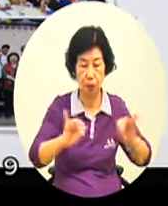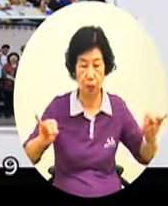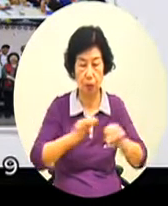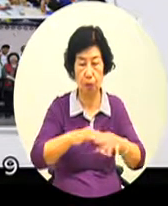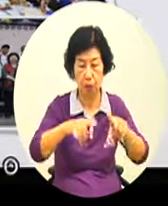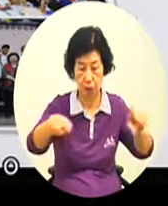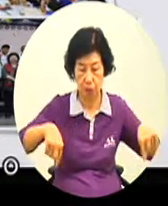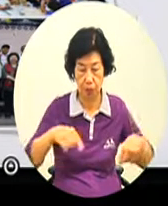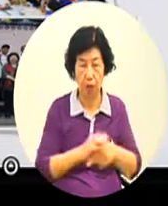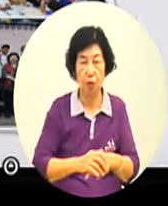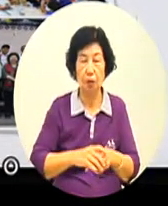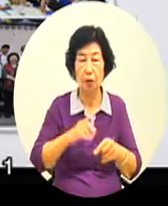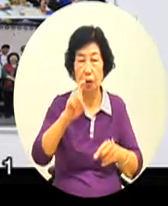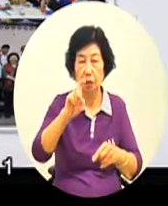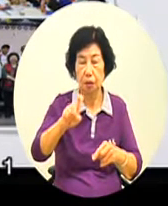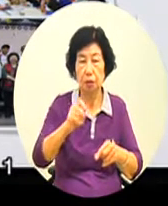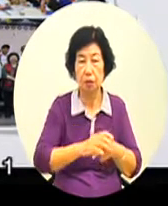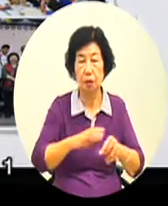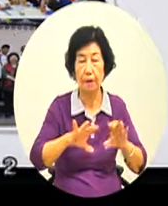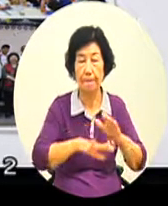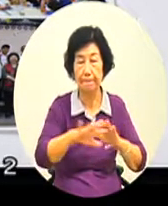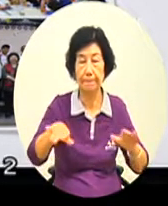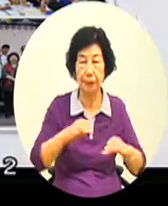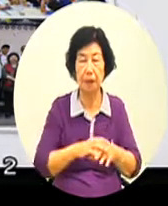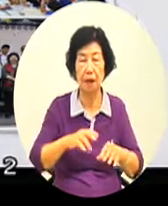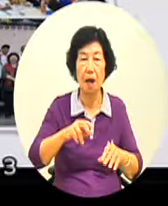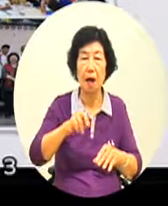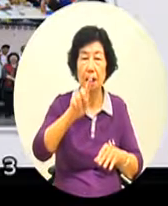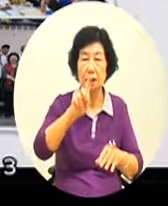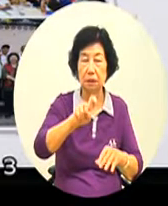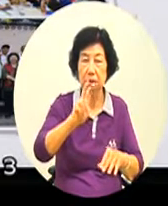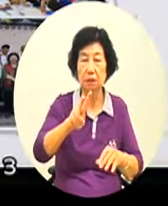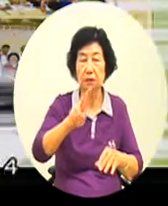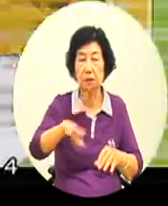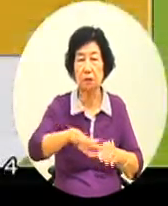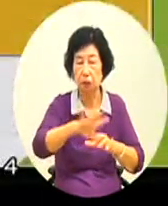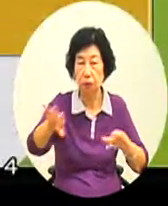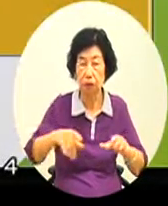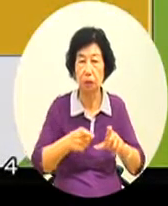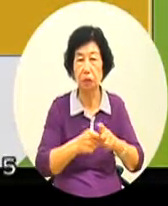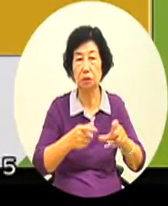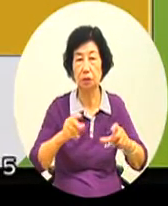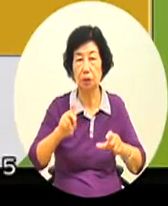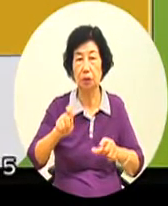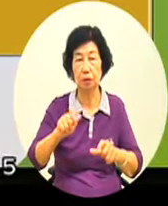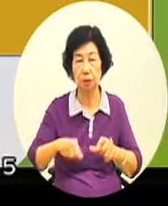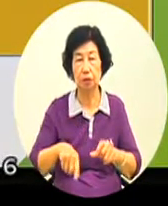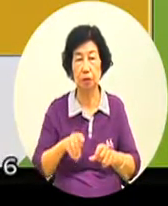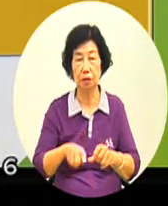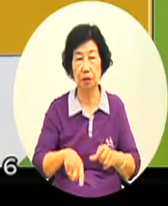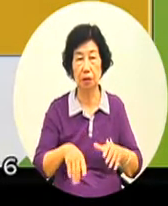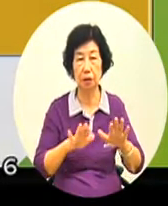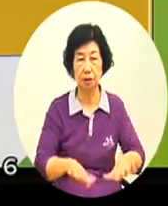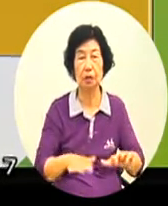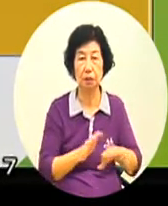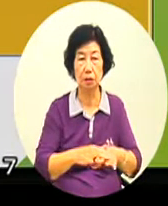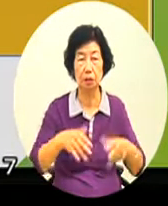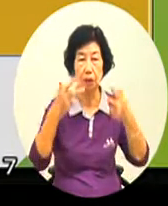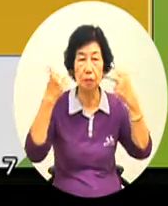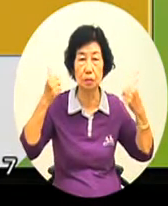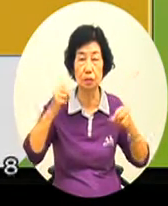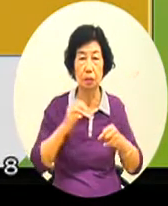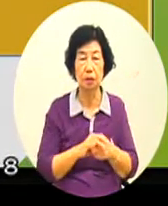有 257.2 公顷。第四，原住民部落安全与公共建设方面呢，本会持续部落公共的建